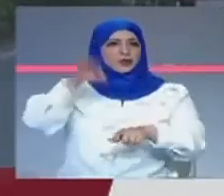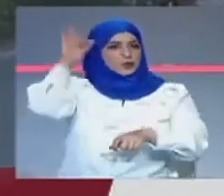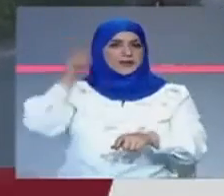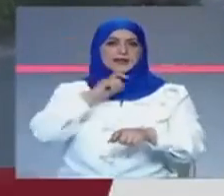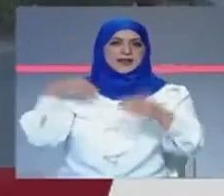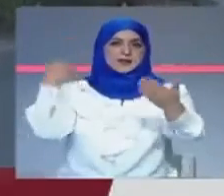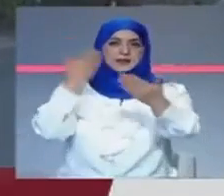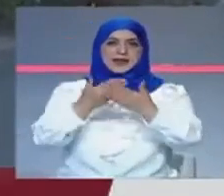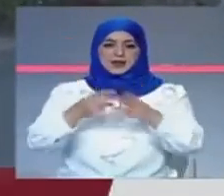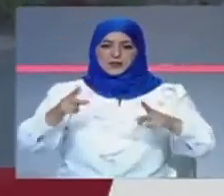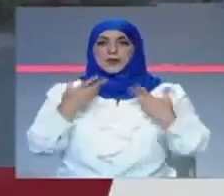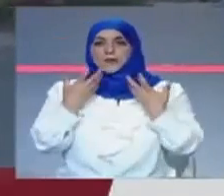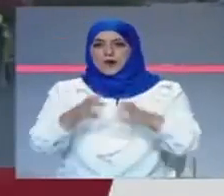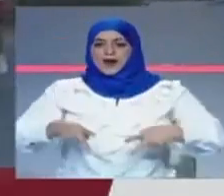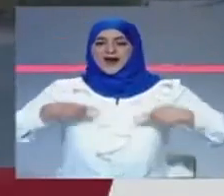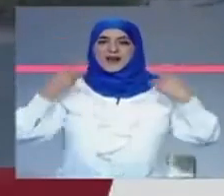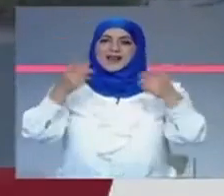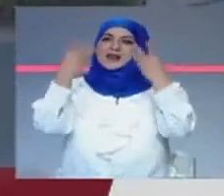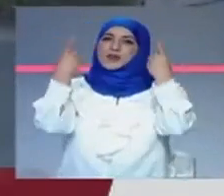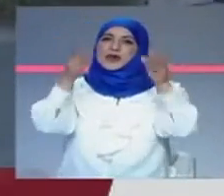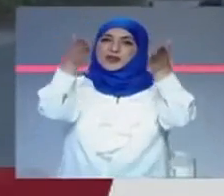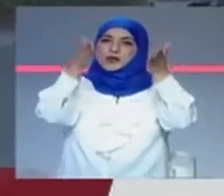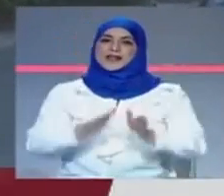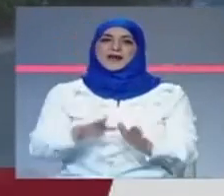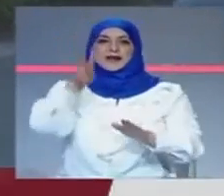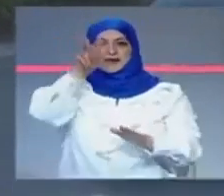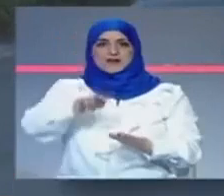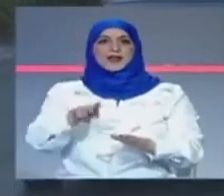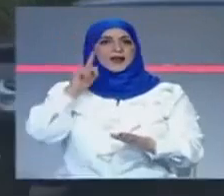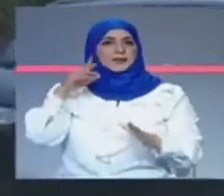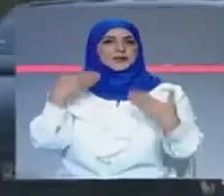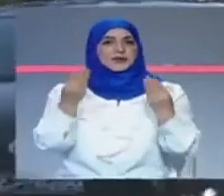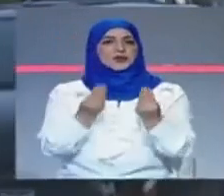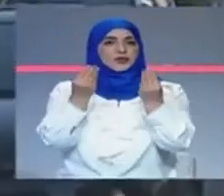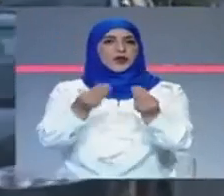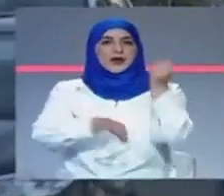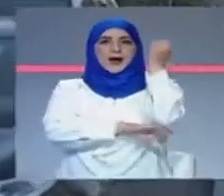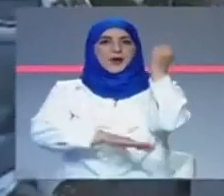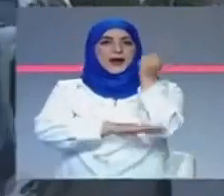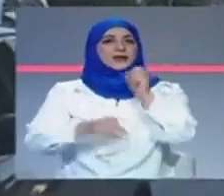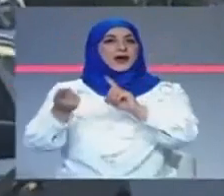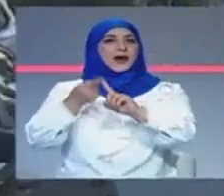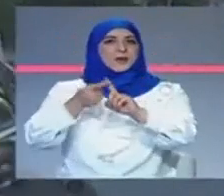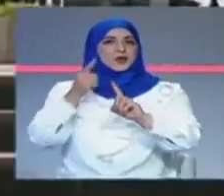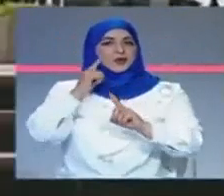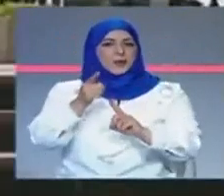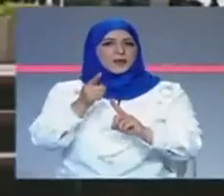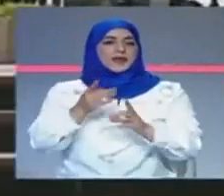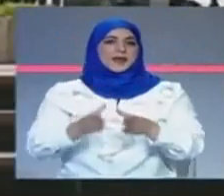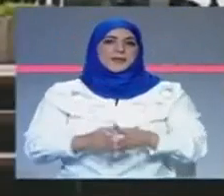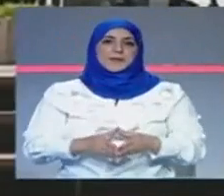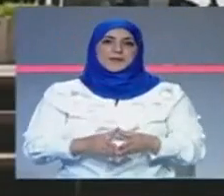يتوق الى حياه ديمقراطيه حقيقيه ت تنزل قواعدها من خانه النص الى الممارسه